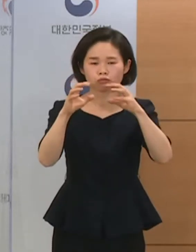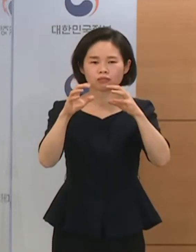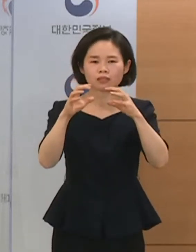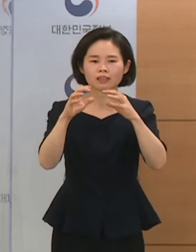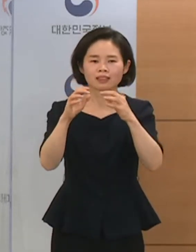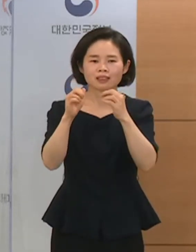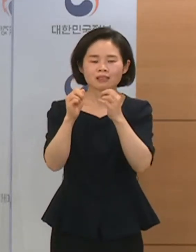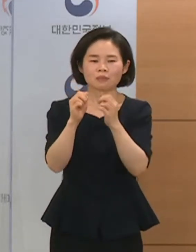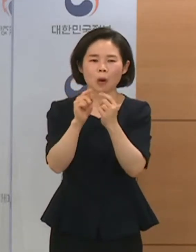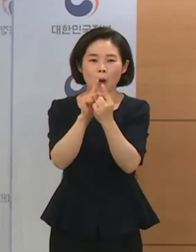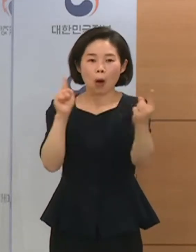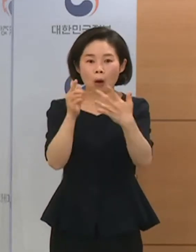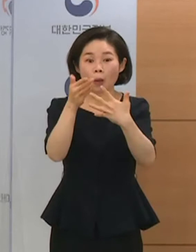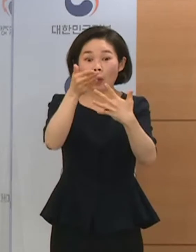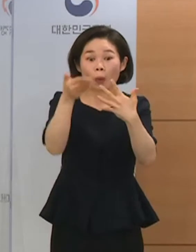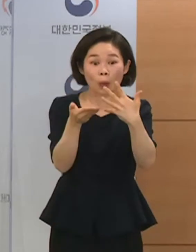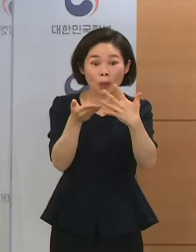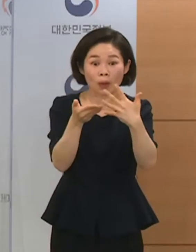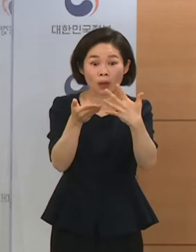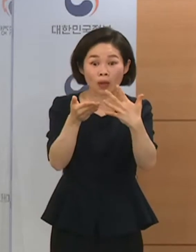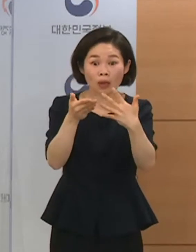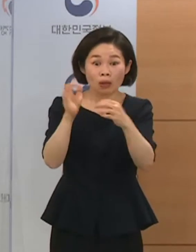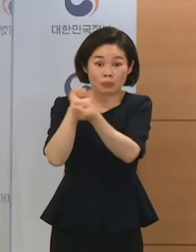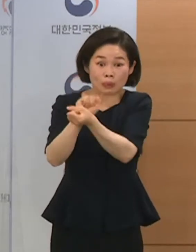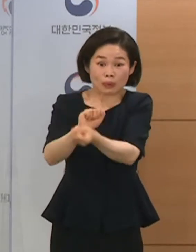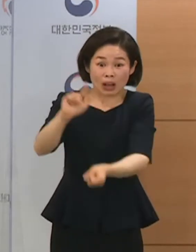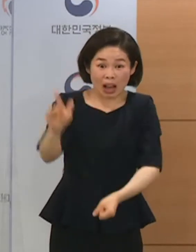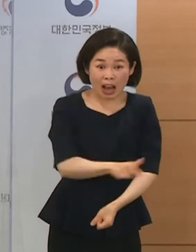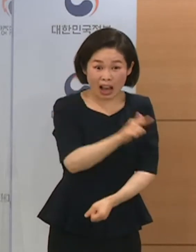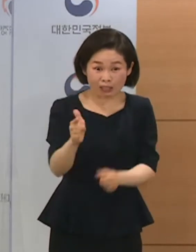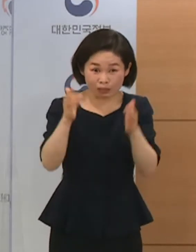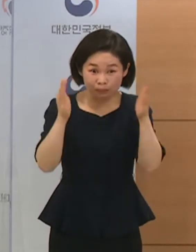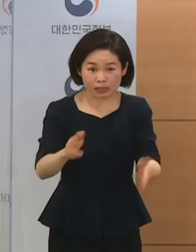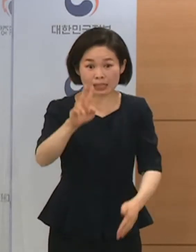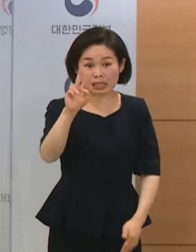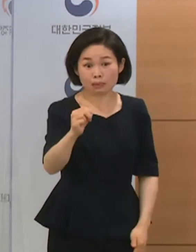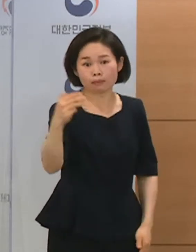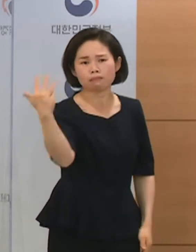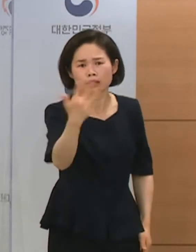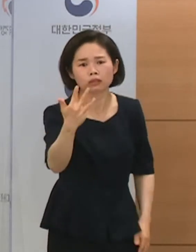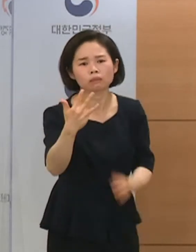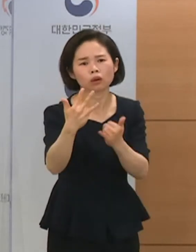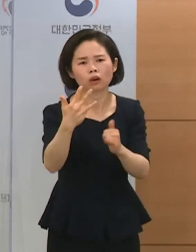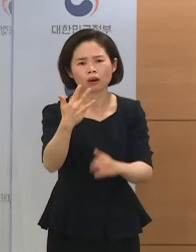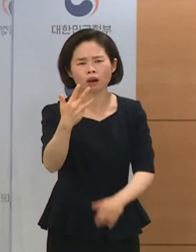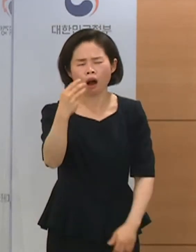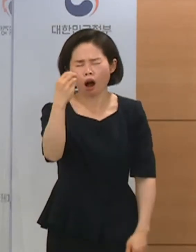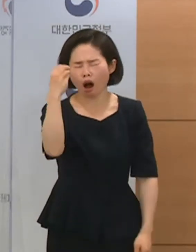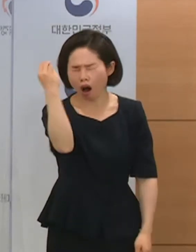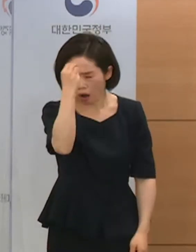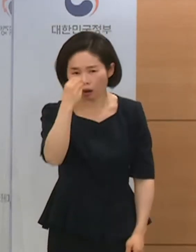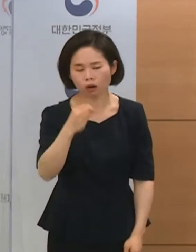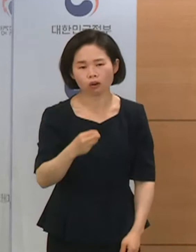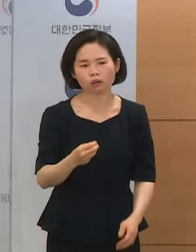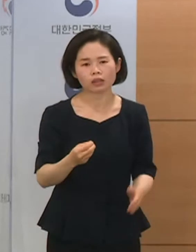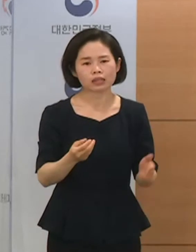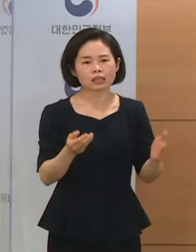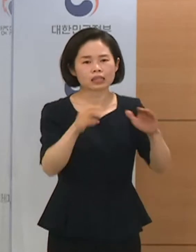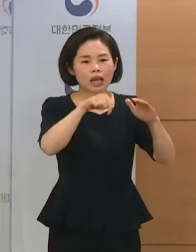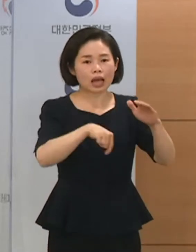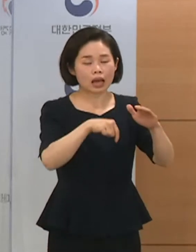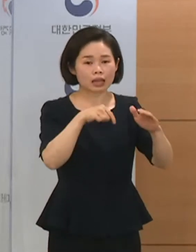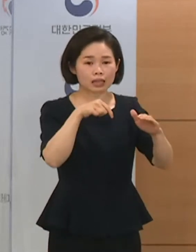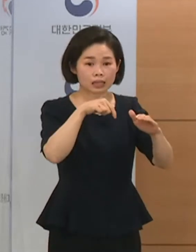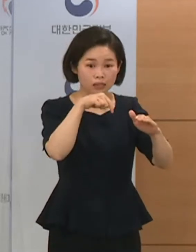방역조치 완화 이후 하루 확진자가 2만 8천 명에 이르게 되었습니다. 실내에서 마스크를 벗었던